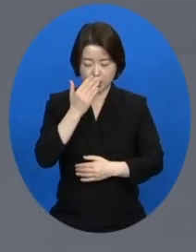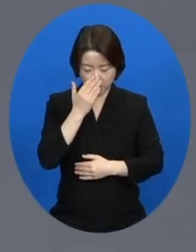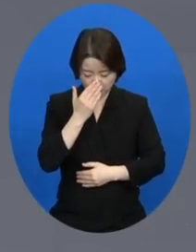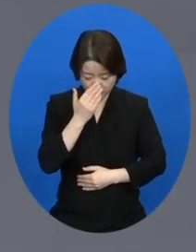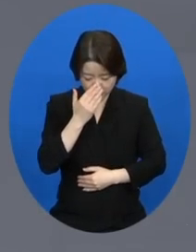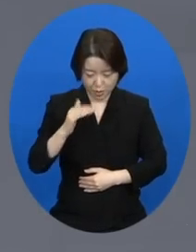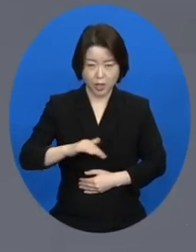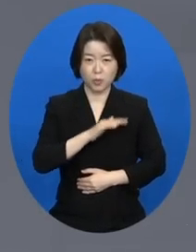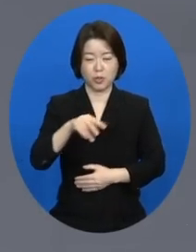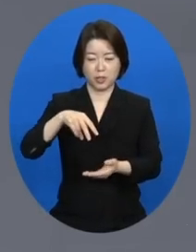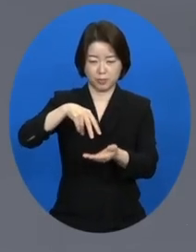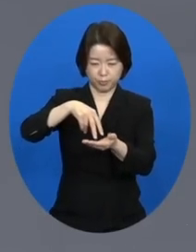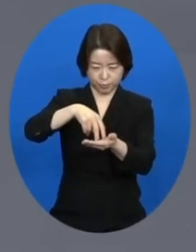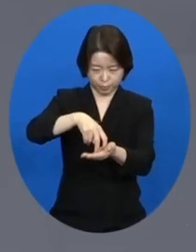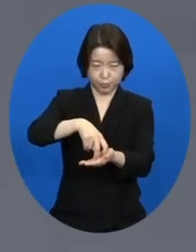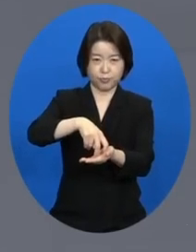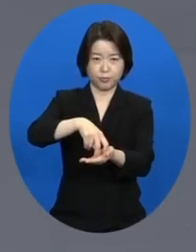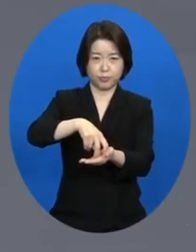우리가 무릎을 꿇고